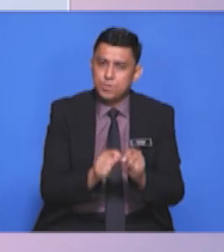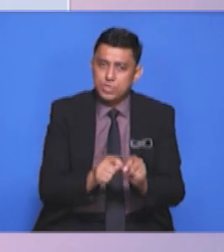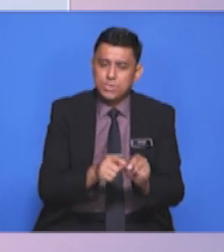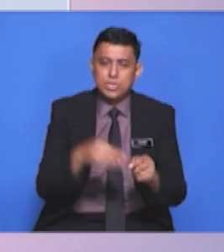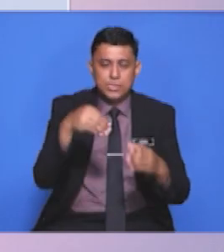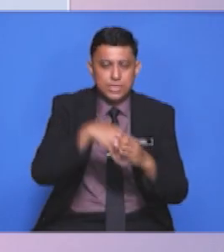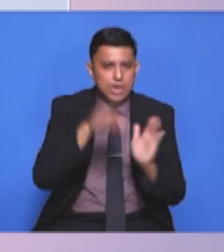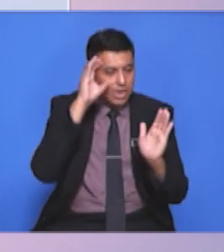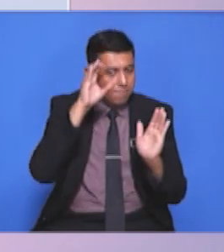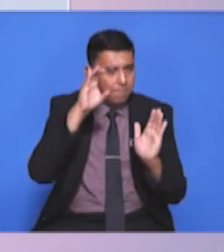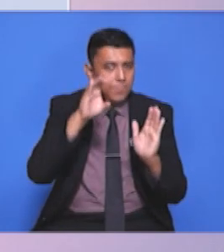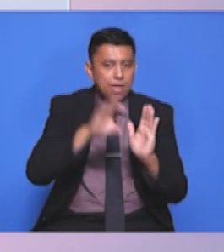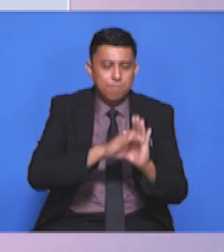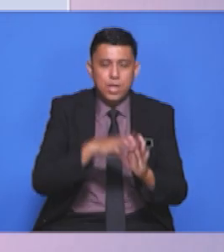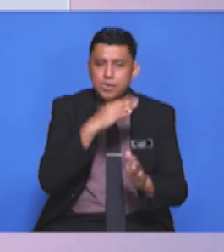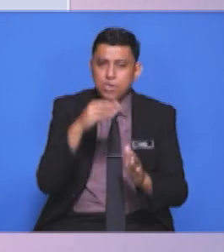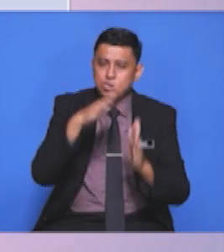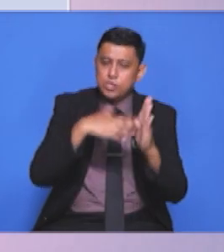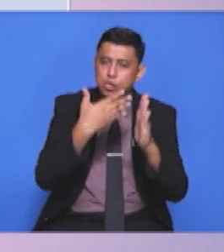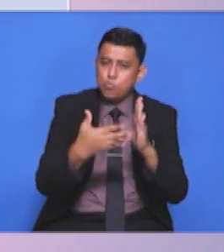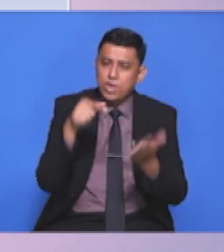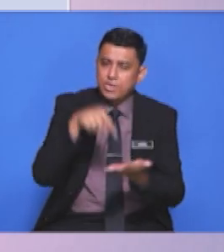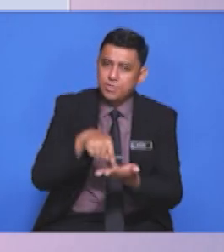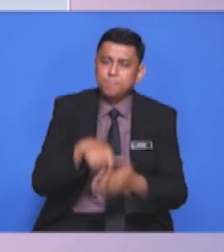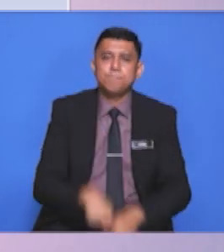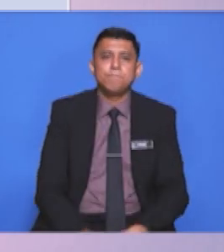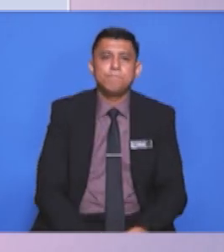yang tertera dalam jadwal ini i